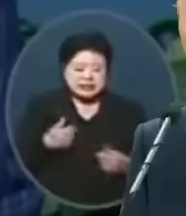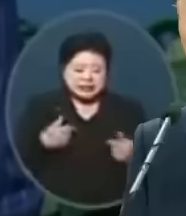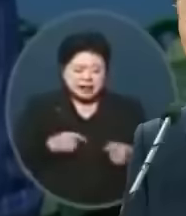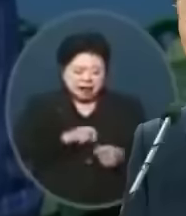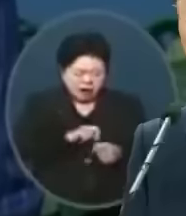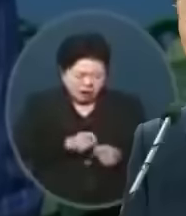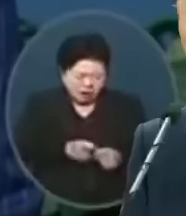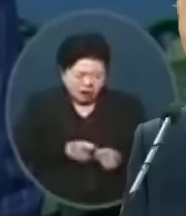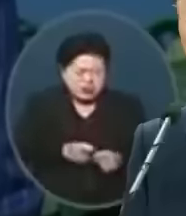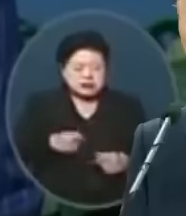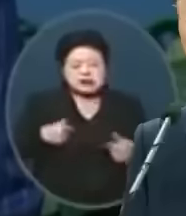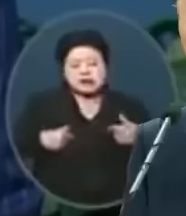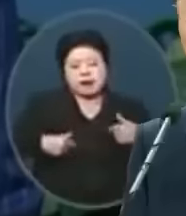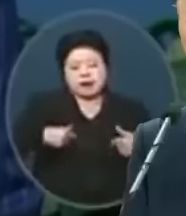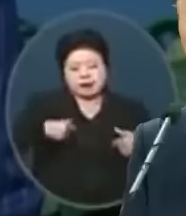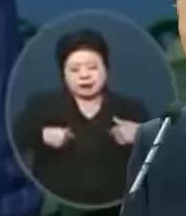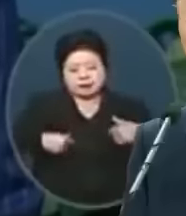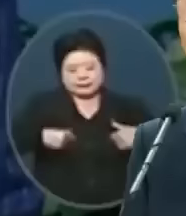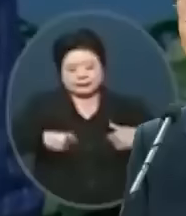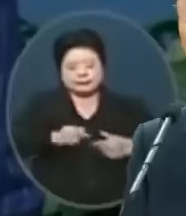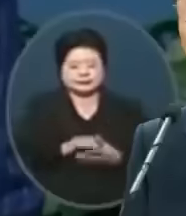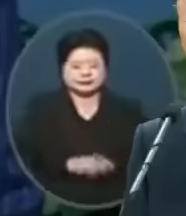억지로 기뻐하고